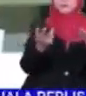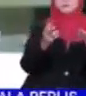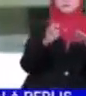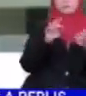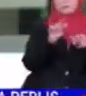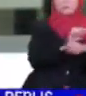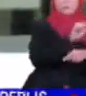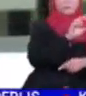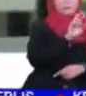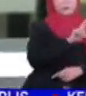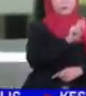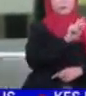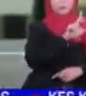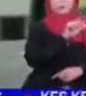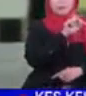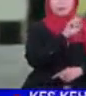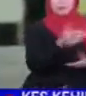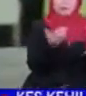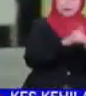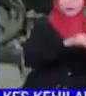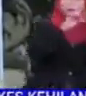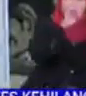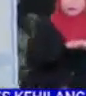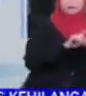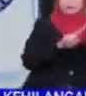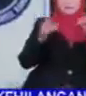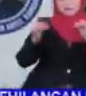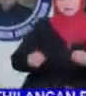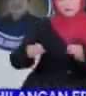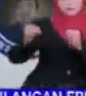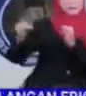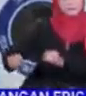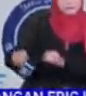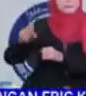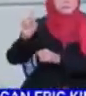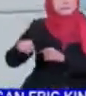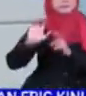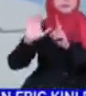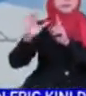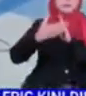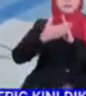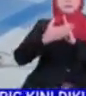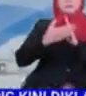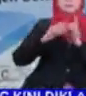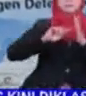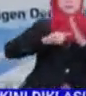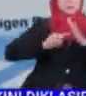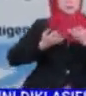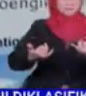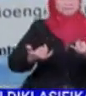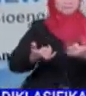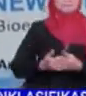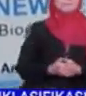ujian RT-PCR. Sebaliknya, individu berkenaan perlu menjalani kuarantin serta-merta.